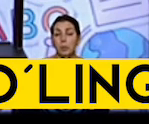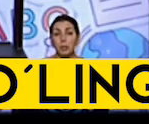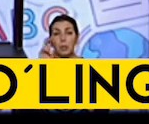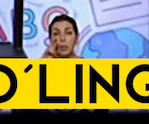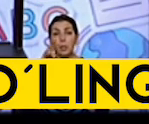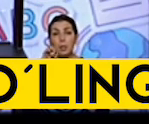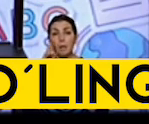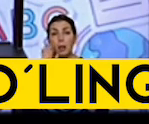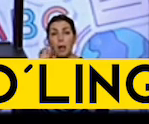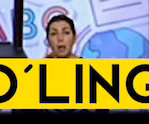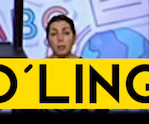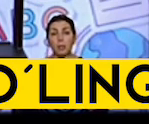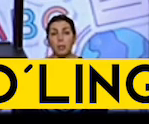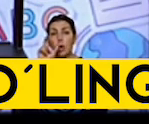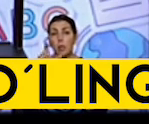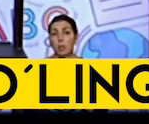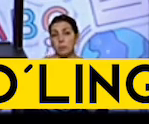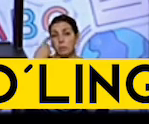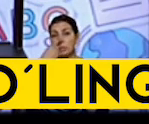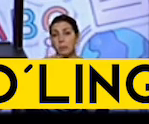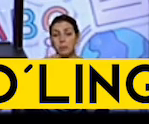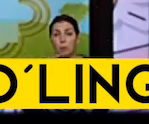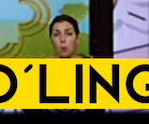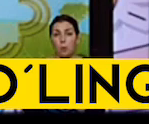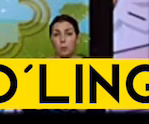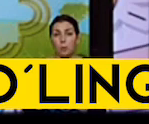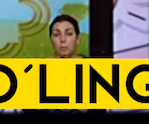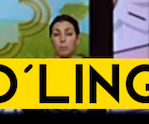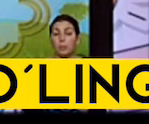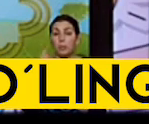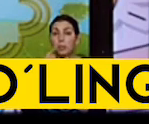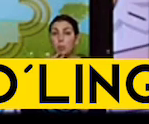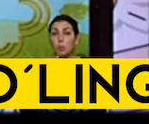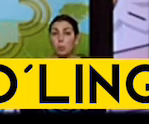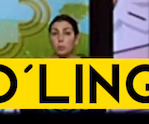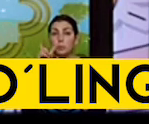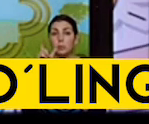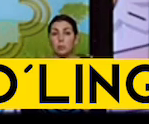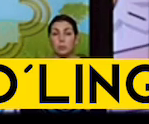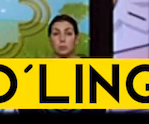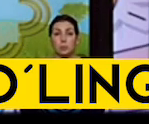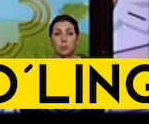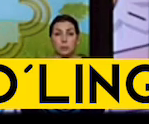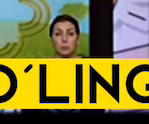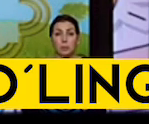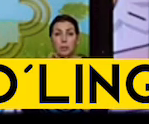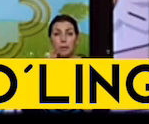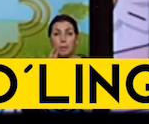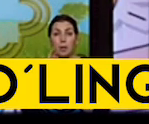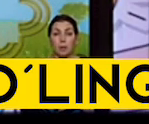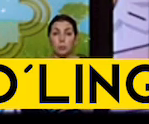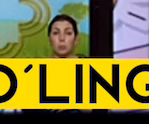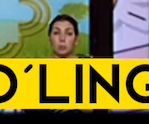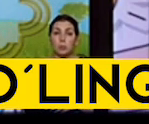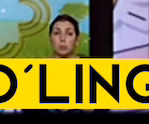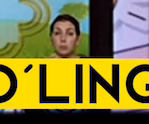yerda davlat odam shaklida tasvirlangan. Ko'rib turganingizdek, mana bu esa dehqonning rasmi.